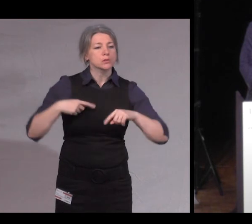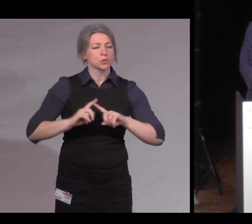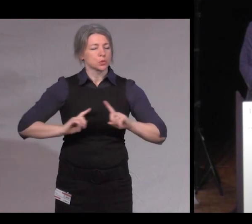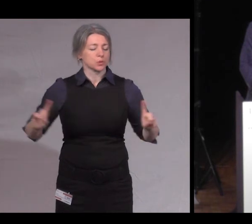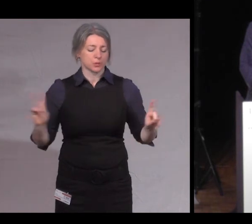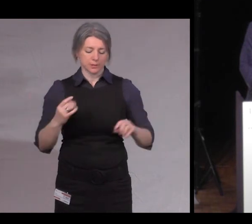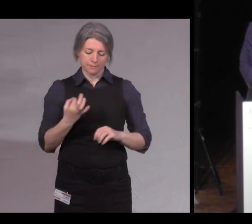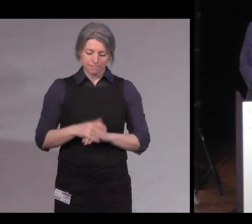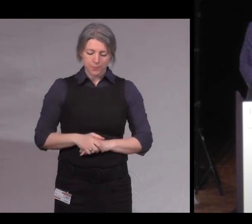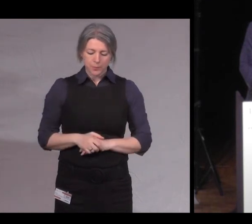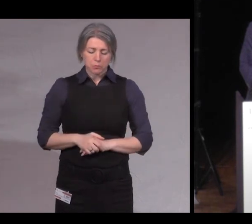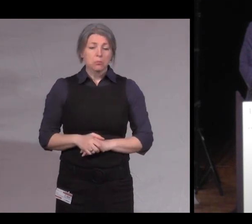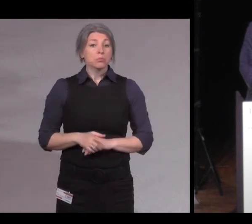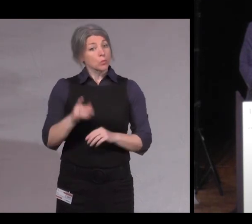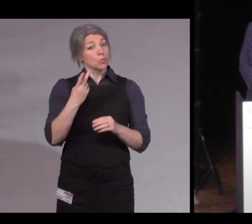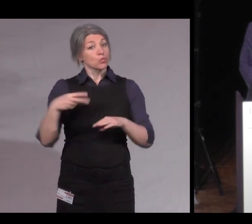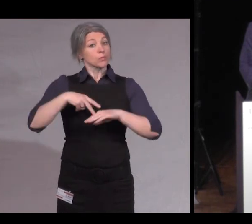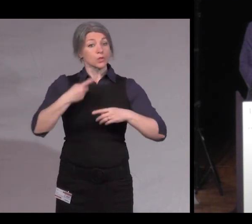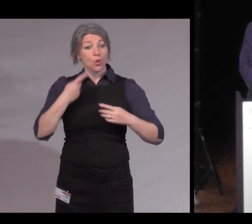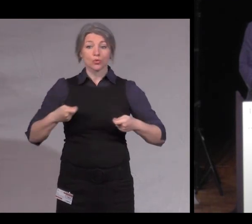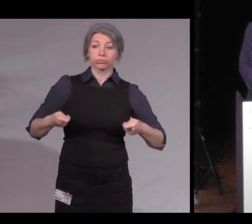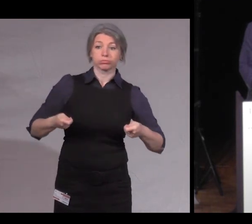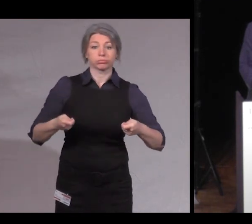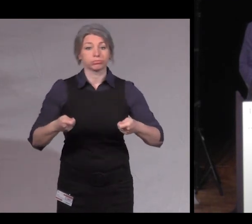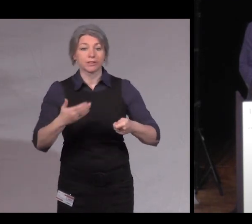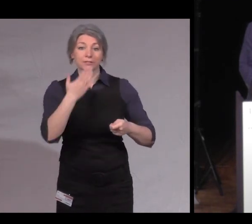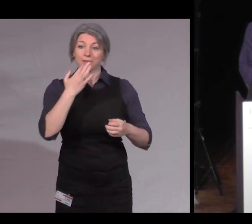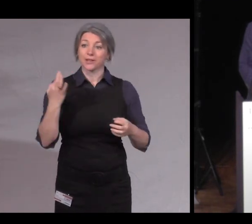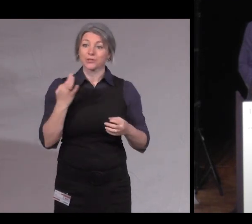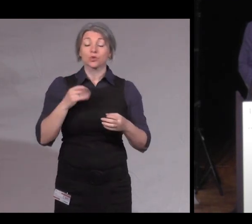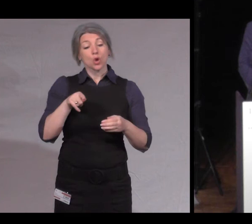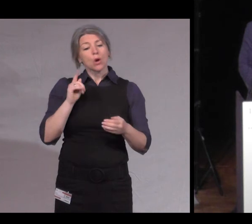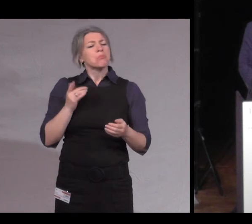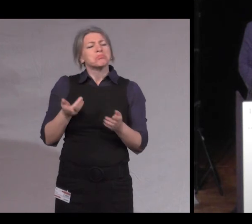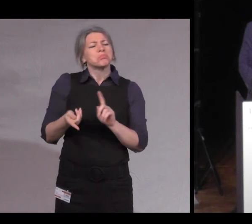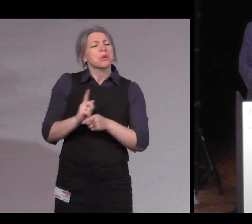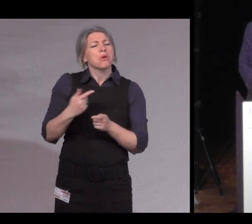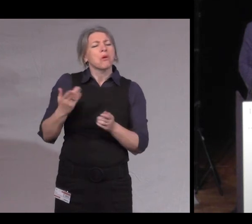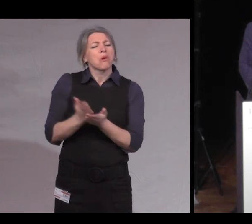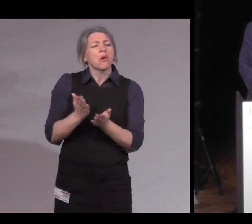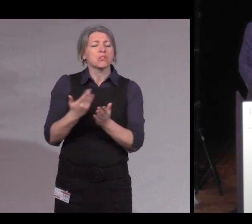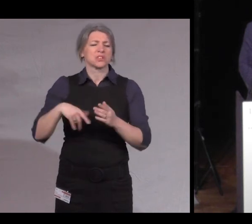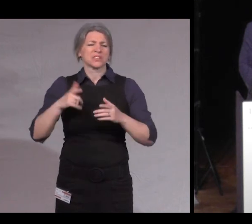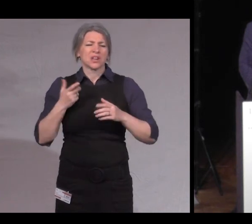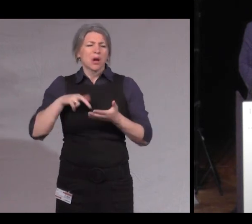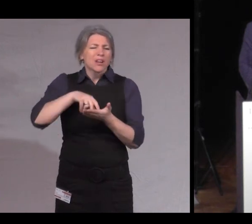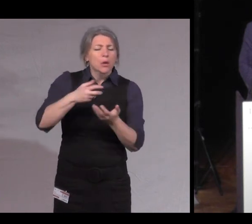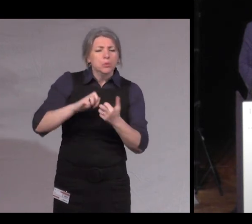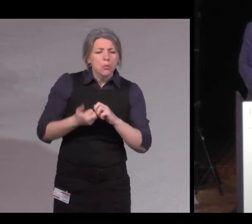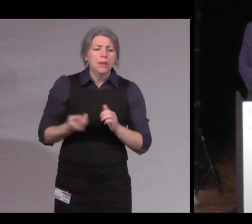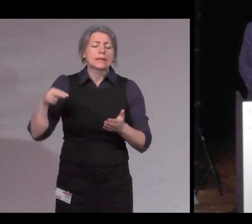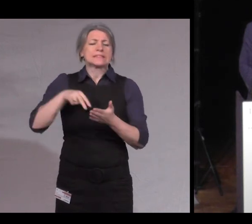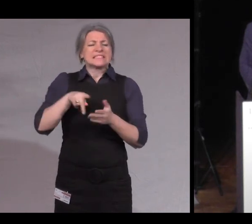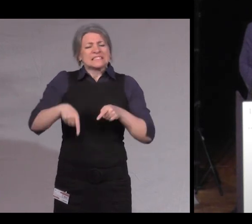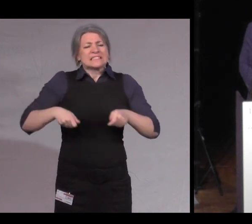Tento model, jak jsem říkal, můžete si fyzicky otestovat, použít do 15 minut chůze a pacient je schopný si ten systém řídit sám. Je to vlastně